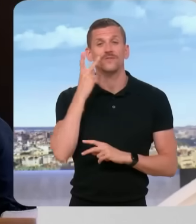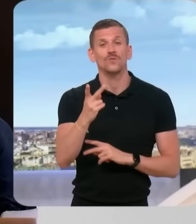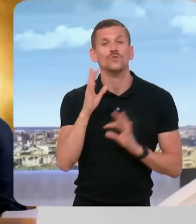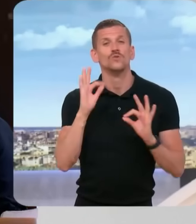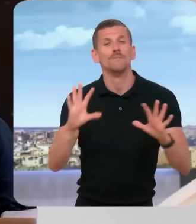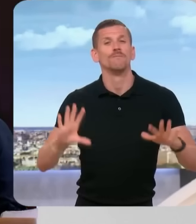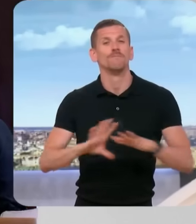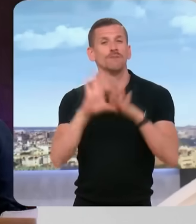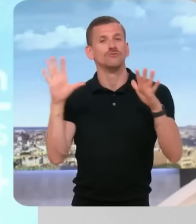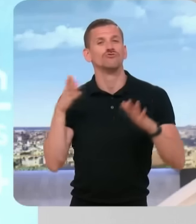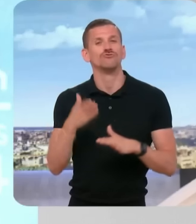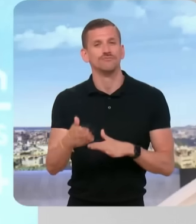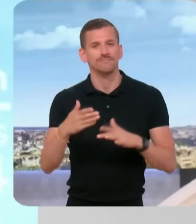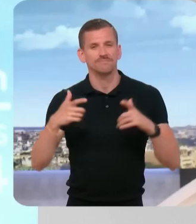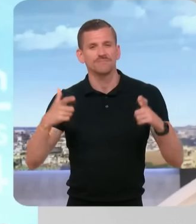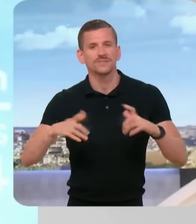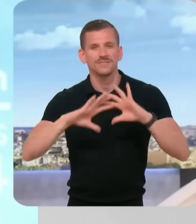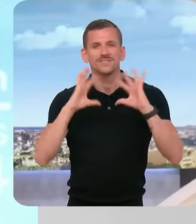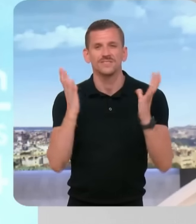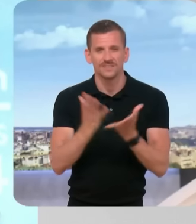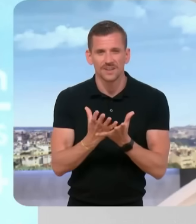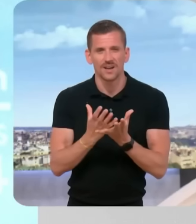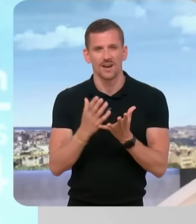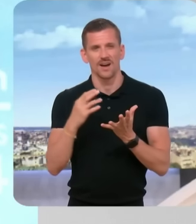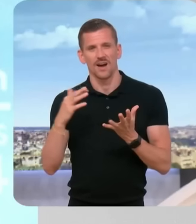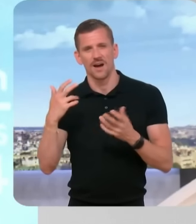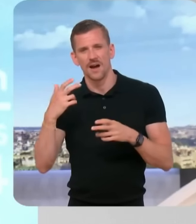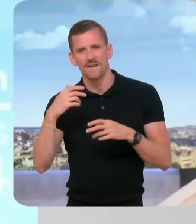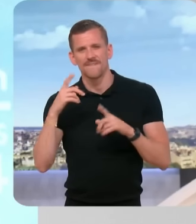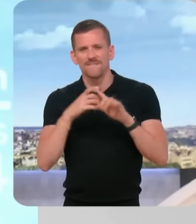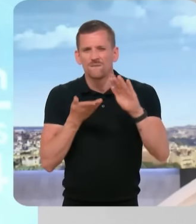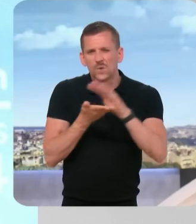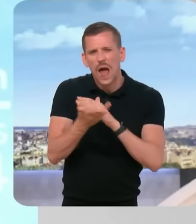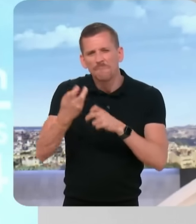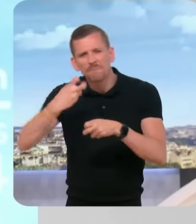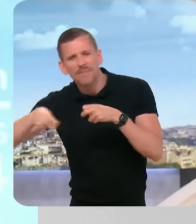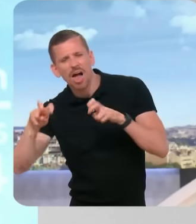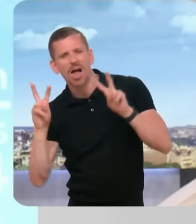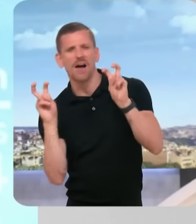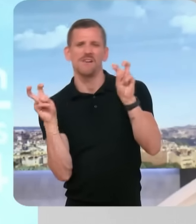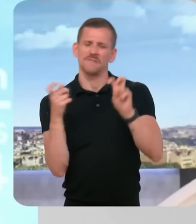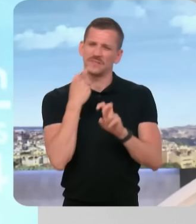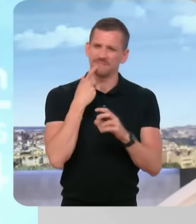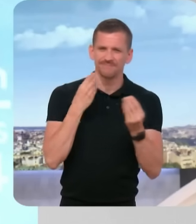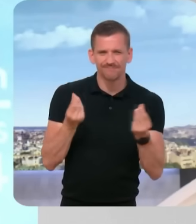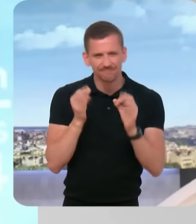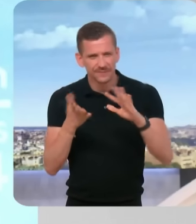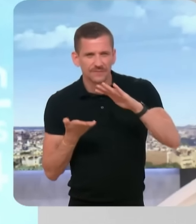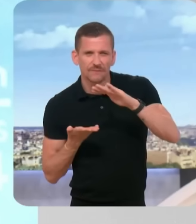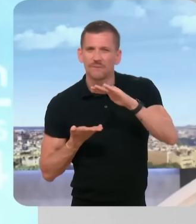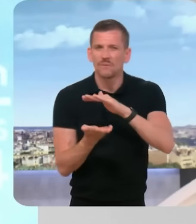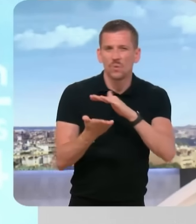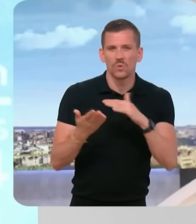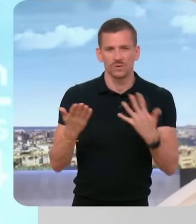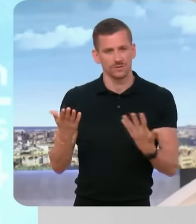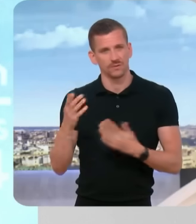de pizza. D'accord? Four à pierre. Voilà, oui, four à pierre. Pizza, il y a plein de four à pierre, etc. Et de là, on en déduirait que monsieur Delogu fait une